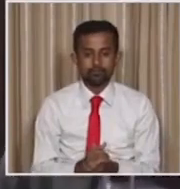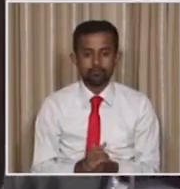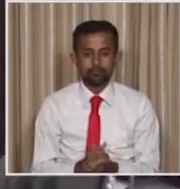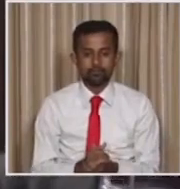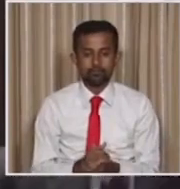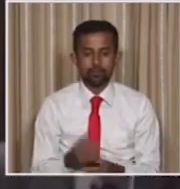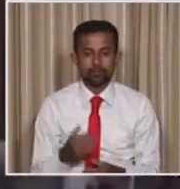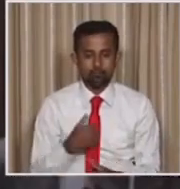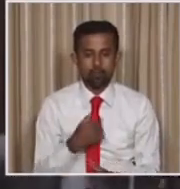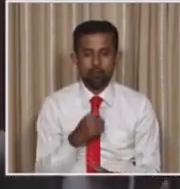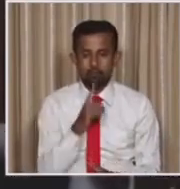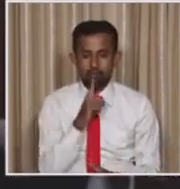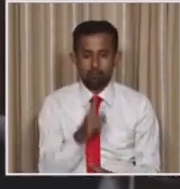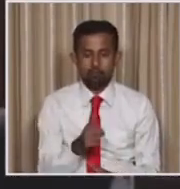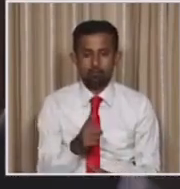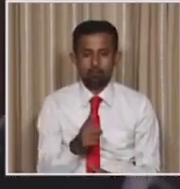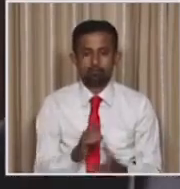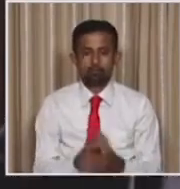පැවැත්වෙන්නේ මා විශ්වාස කරනවා